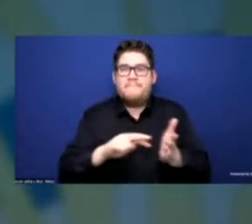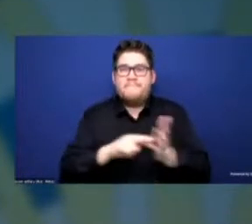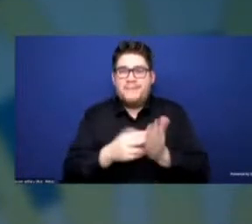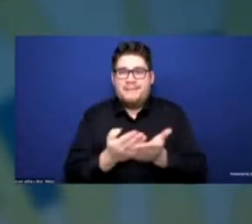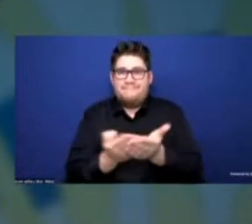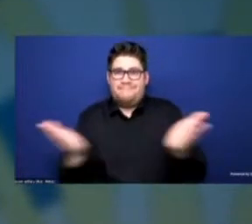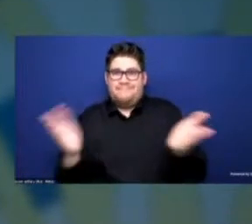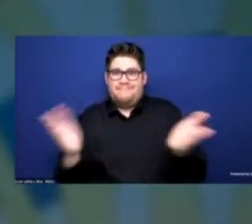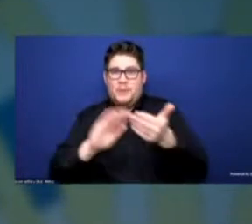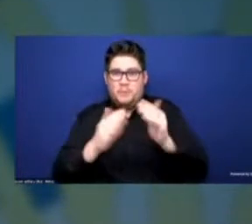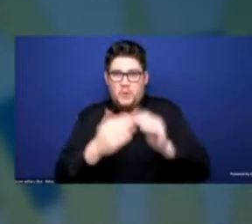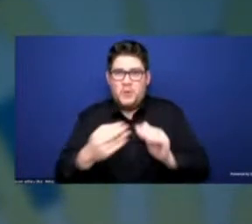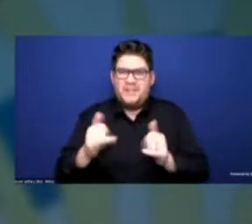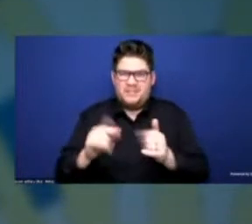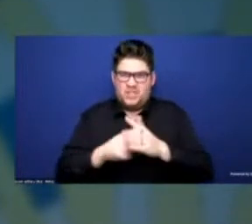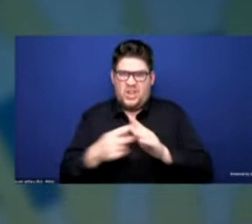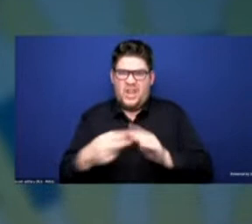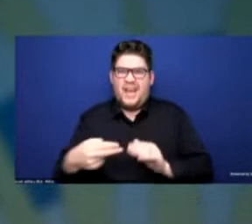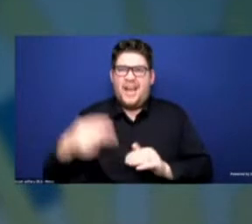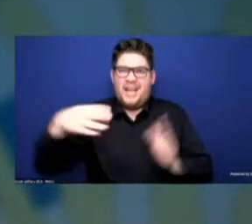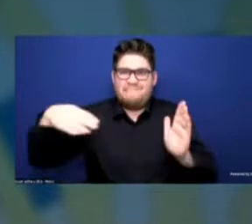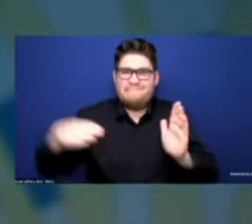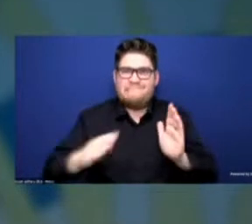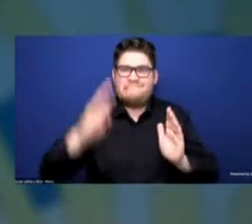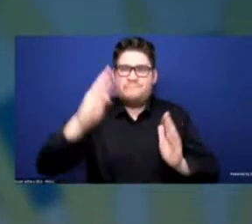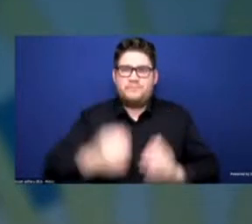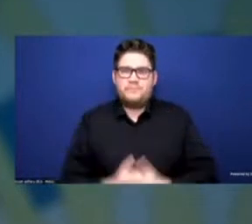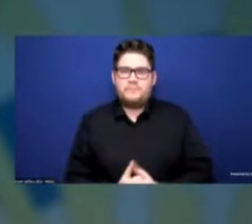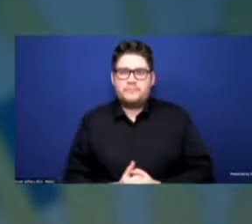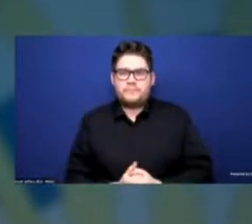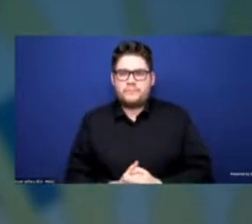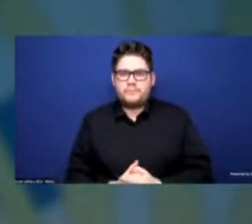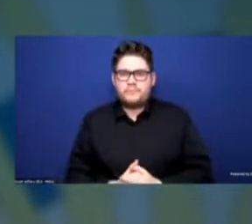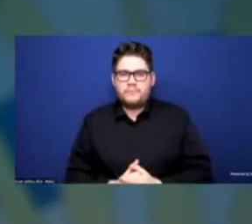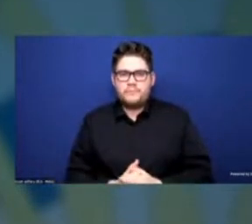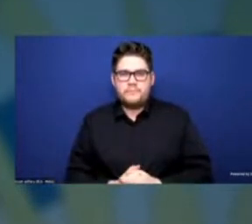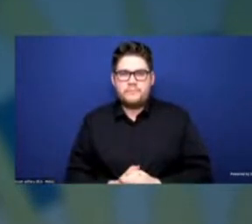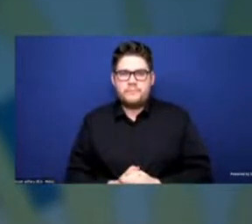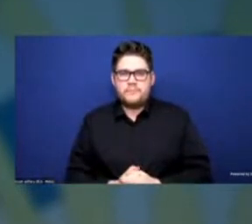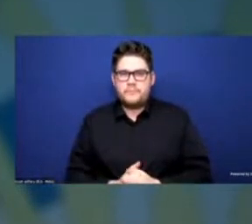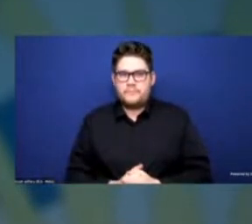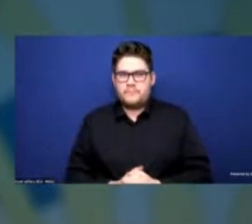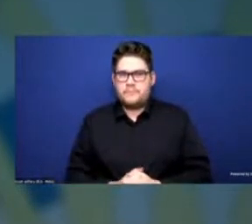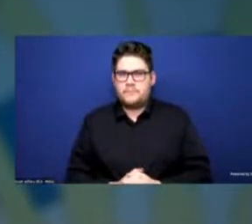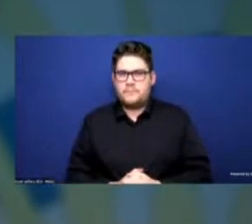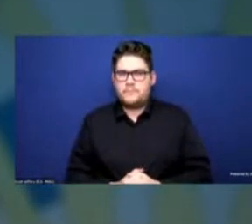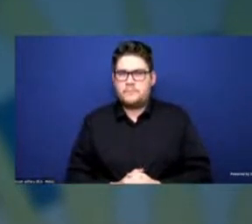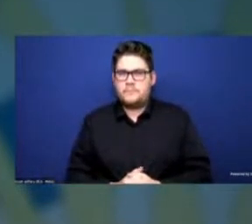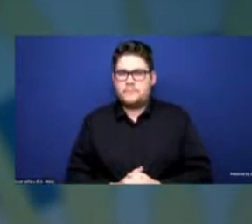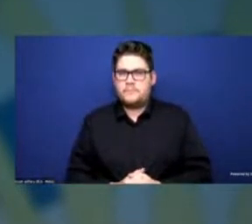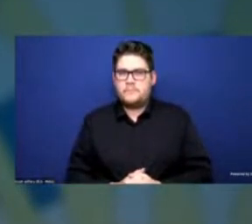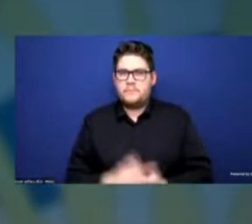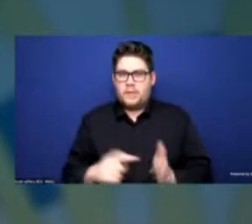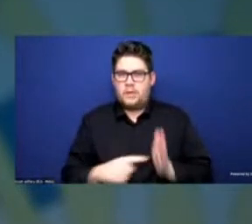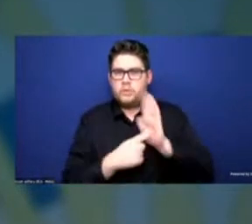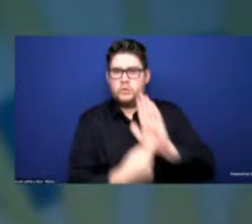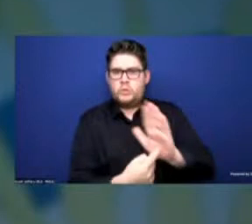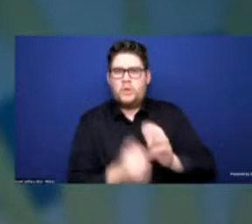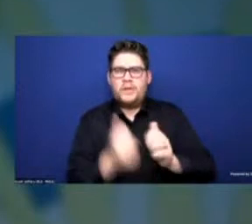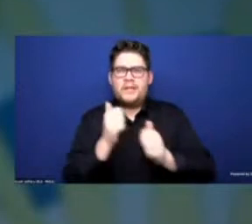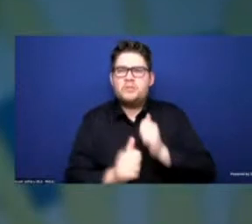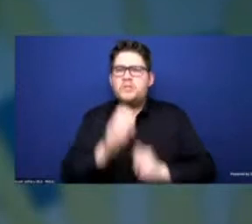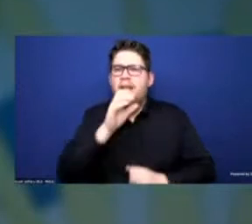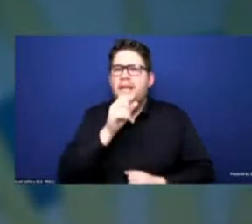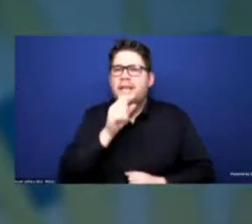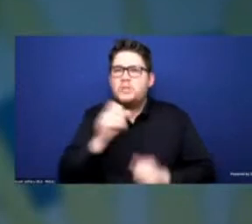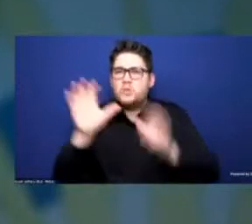个是 And 每 as we 7 have 天 seen and 平 been 均 talking 数 about 的 for the last 所以 few 我 weeks, 上 we've 次已 seen a 经说了 dramatic 每天呢 increase, 意义不大， particularly 因 in 为 the 19 这 to 个 39 统 year